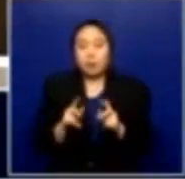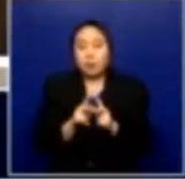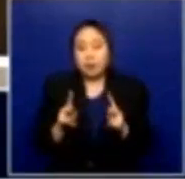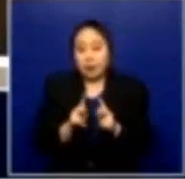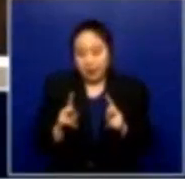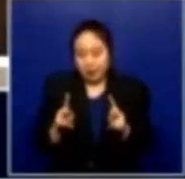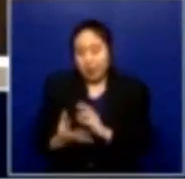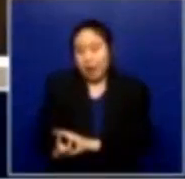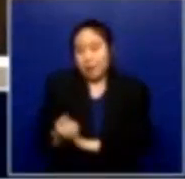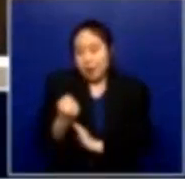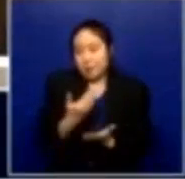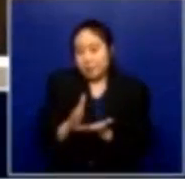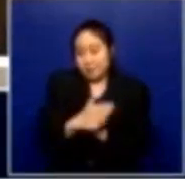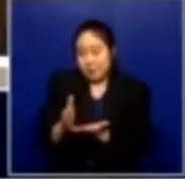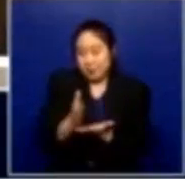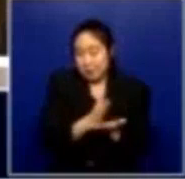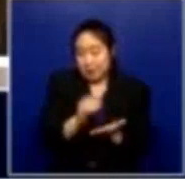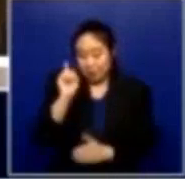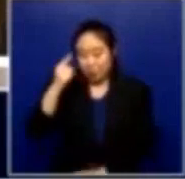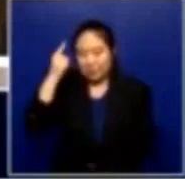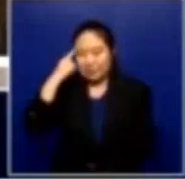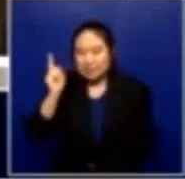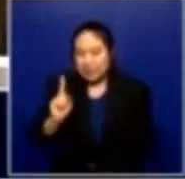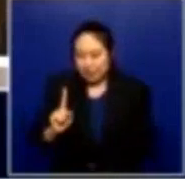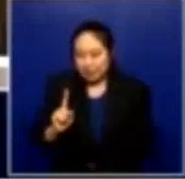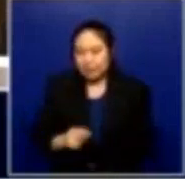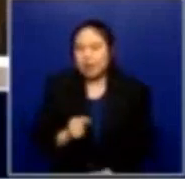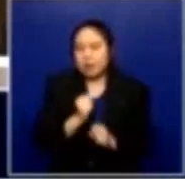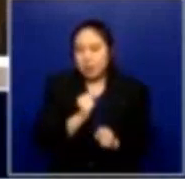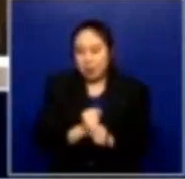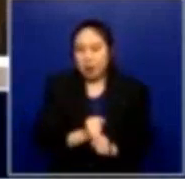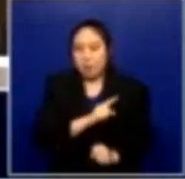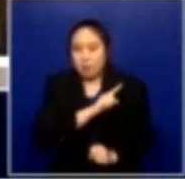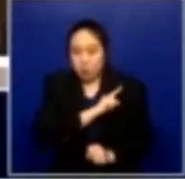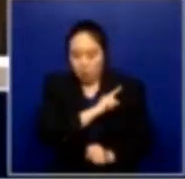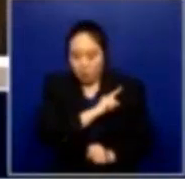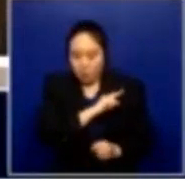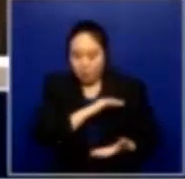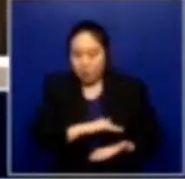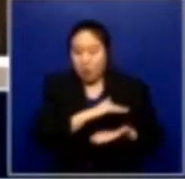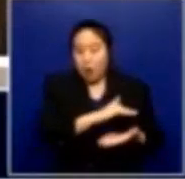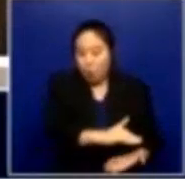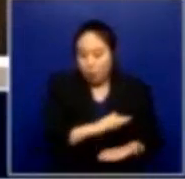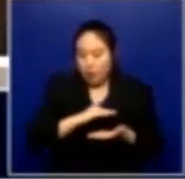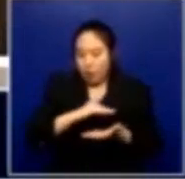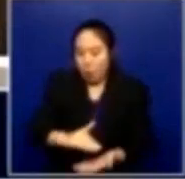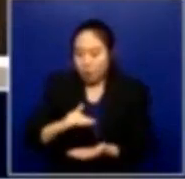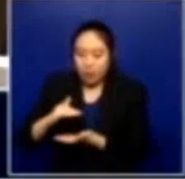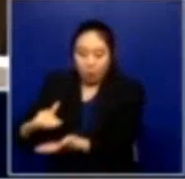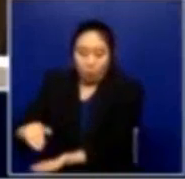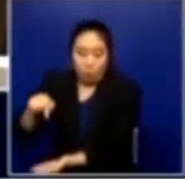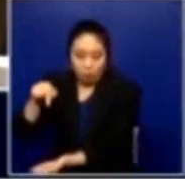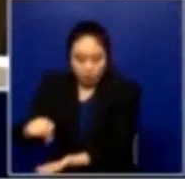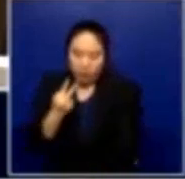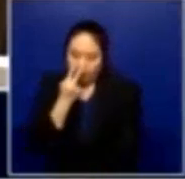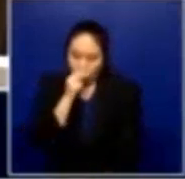กระจายอำนาจครับต้องทบทวนในส่วนของภารกิจถ่ายโอน ให้สอดคล้องกับศักยภาพและฐ